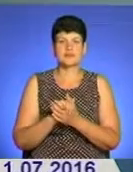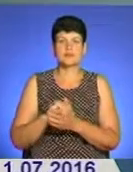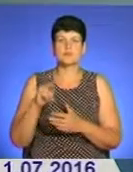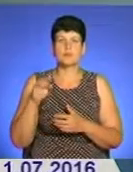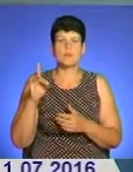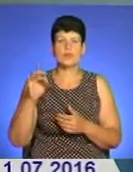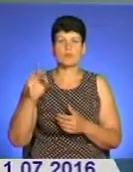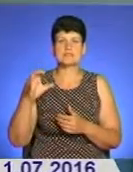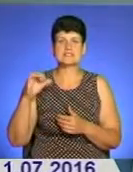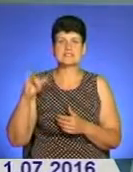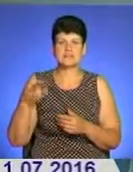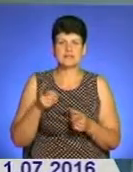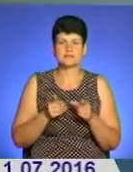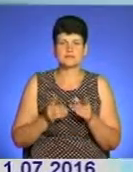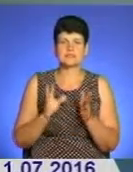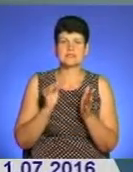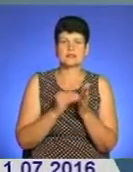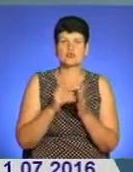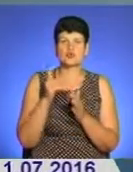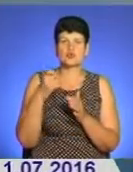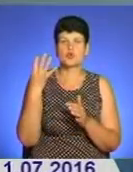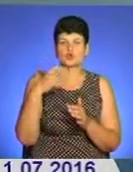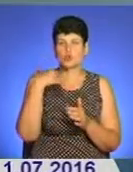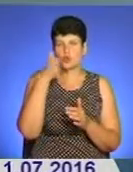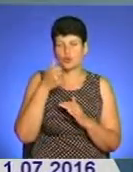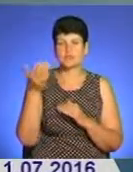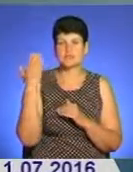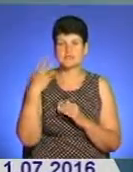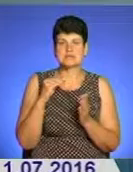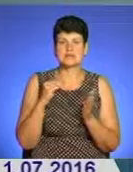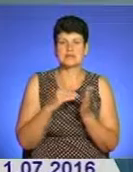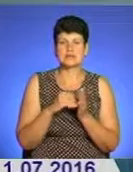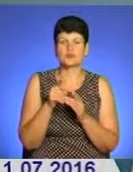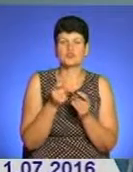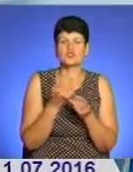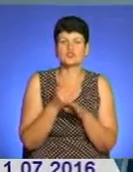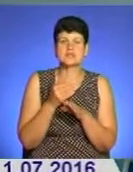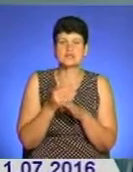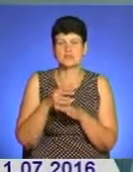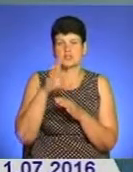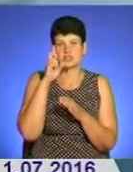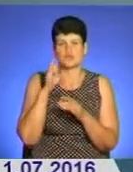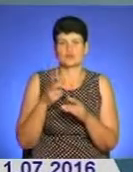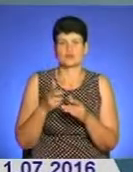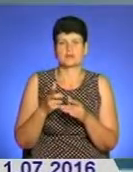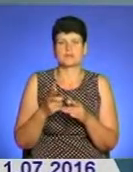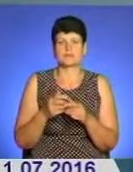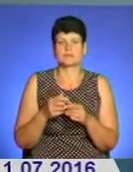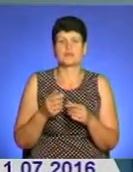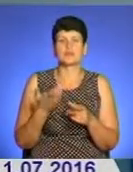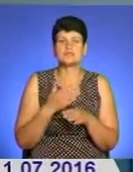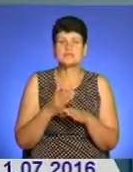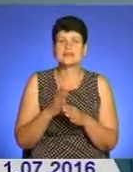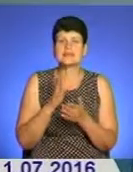насправді закладало 140 років тому, закладало ті цеглинки нашої державності, яку ми сьогодні маємо. І сьогодні ми розуміємо, якщо б